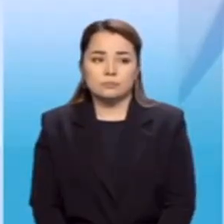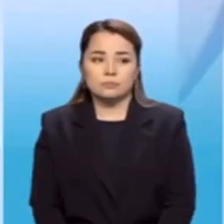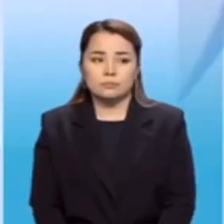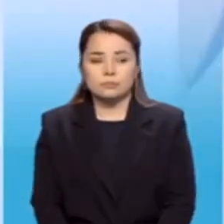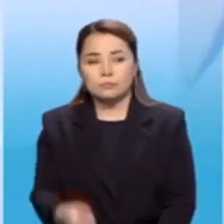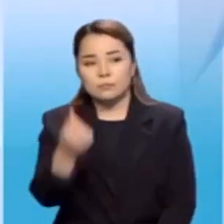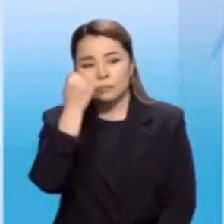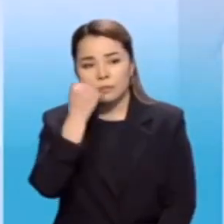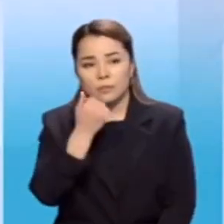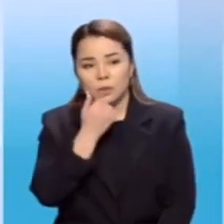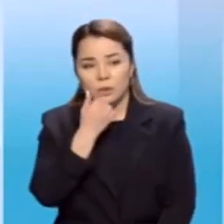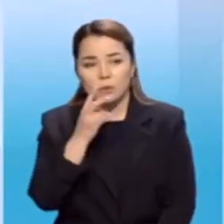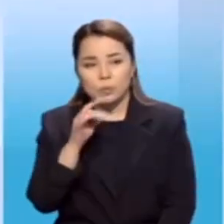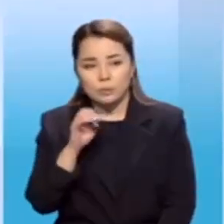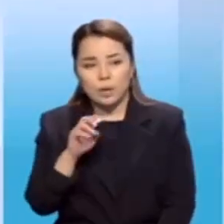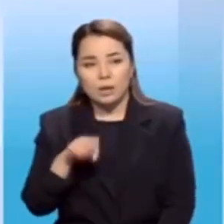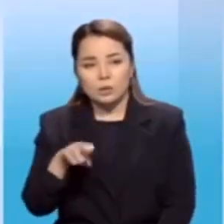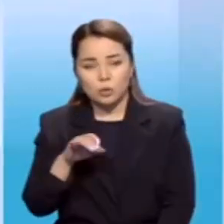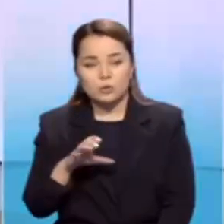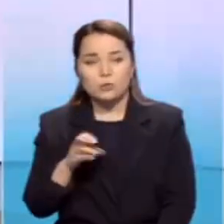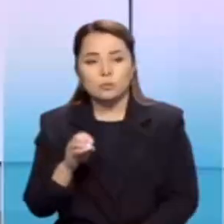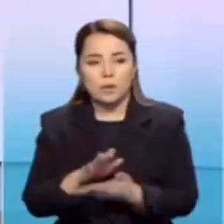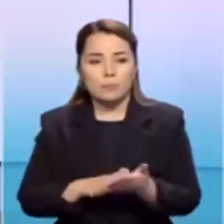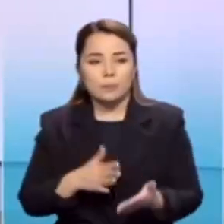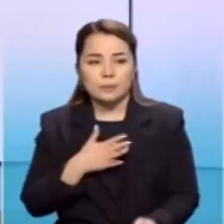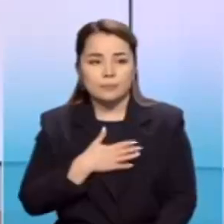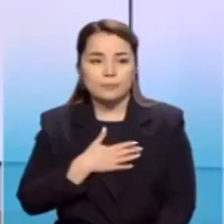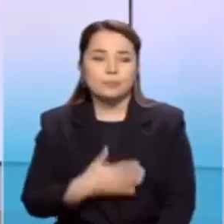Рахмет Айдос. Нұрбек, біз жалғастырамыз.